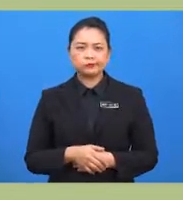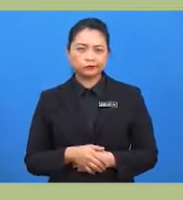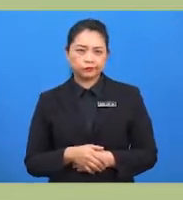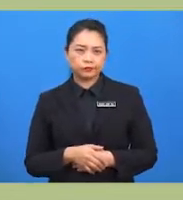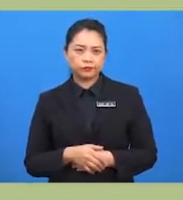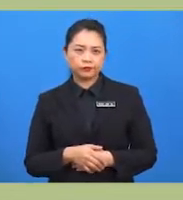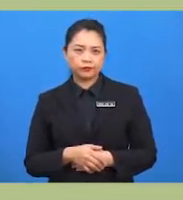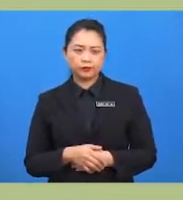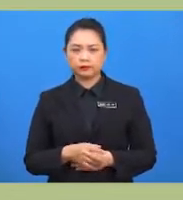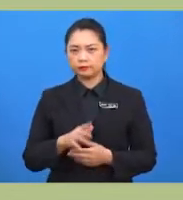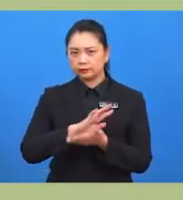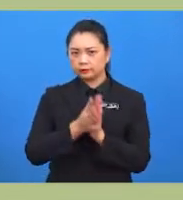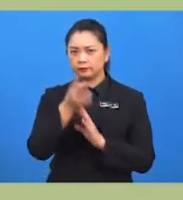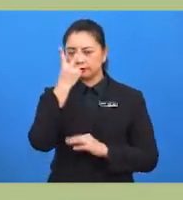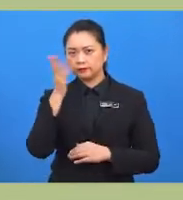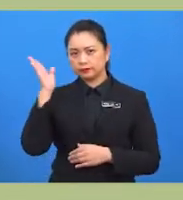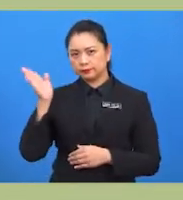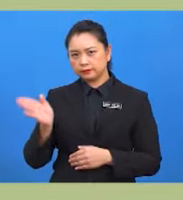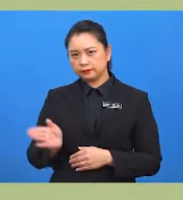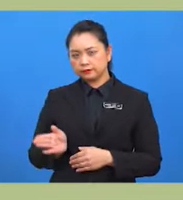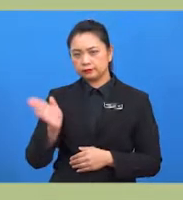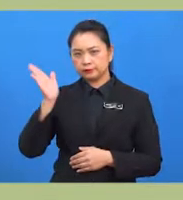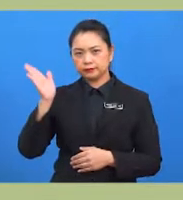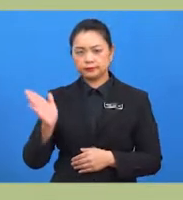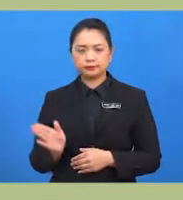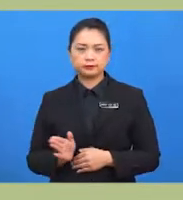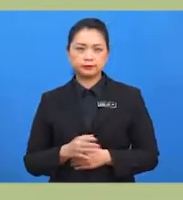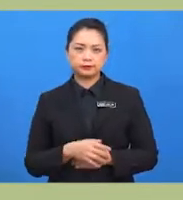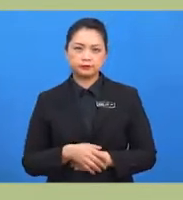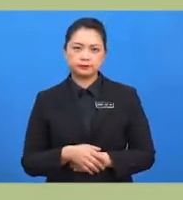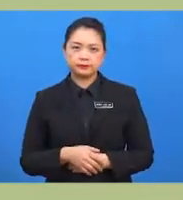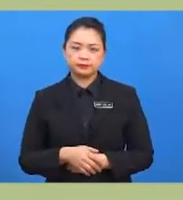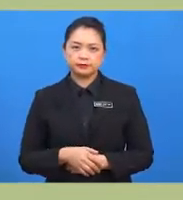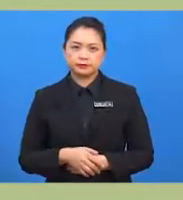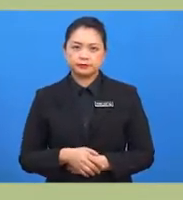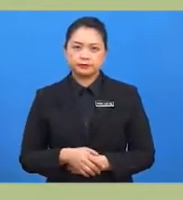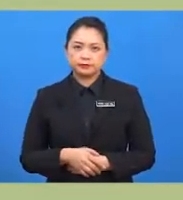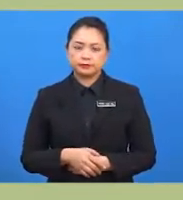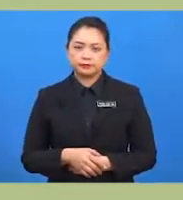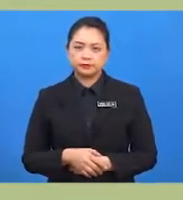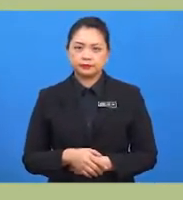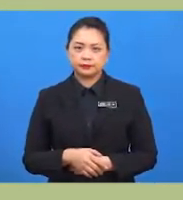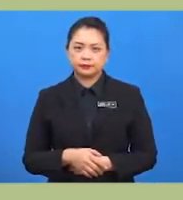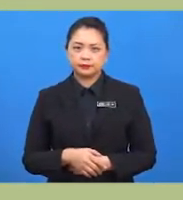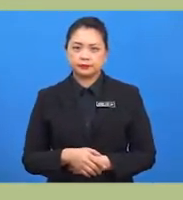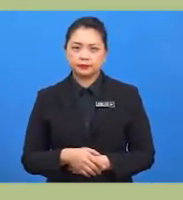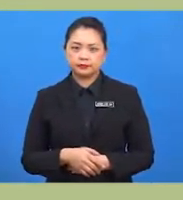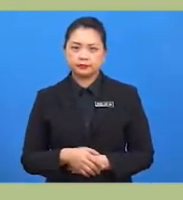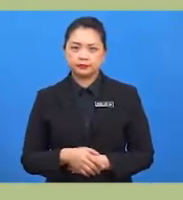Hai A75 G bahagia 150 gram per mol =